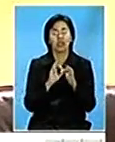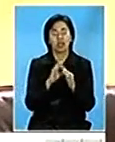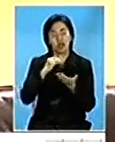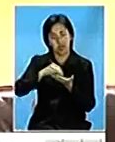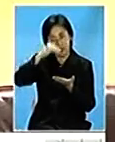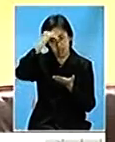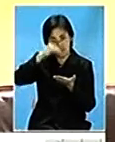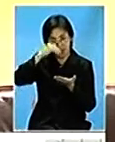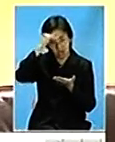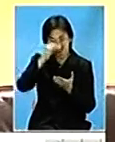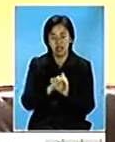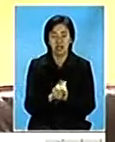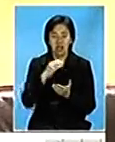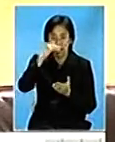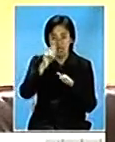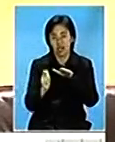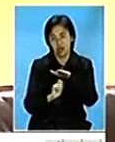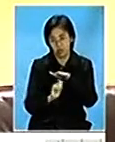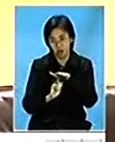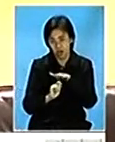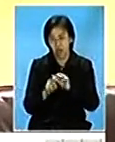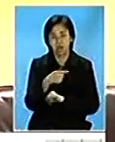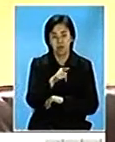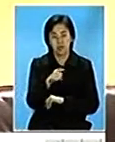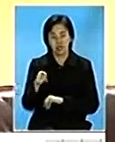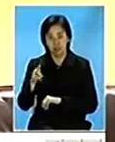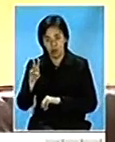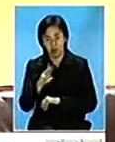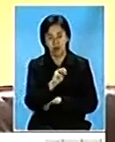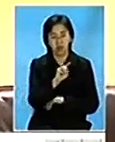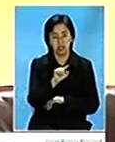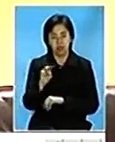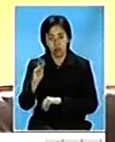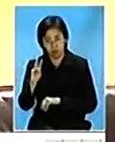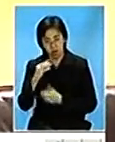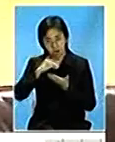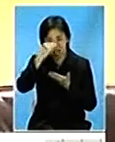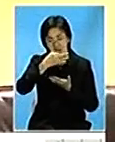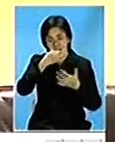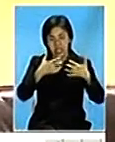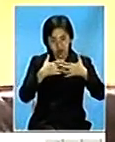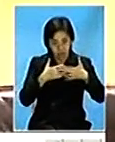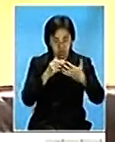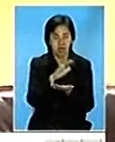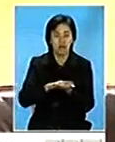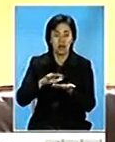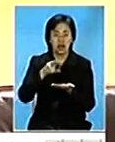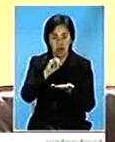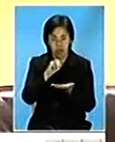าตั้งแต่ชั้นอนุบาลประถมมัธยมอาชีวะมหาวิทยาลัยนะครับ